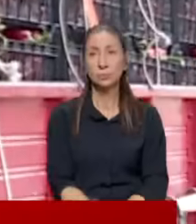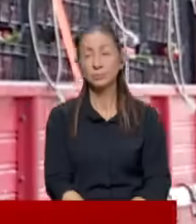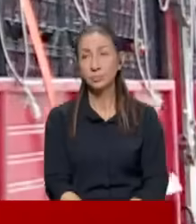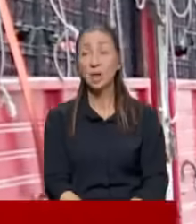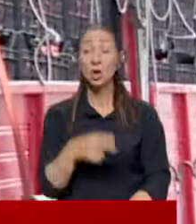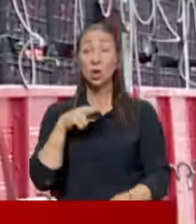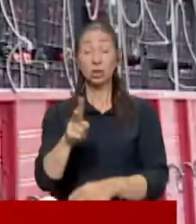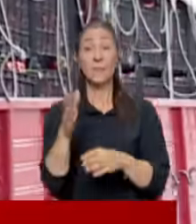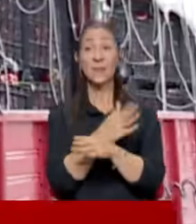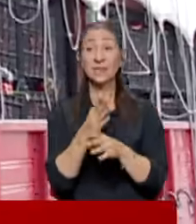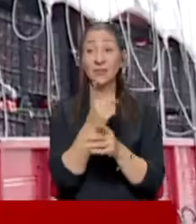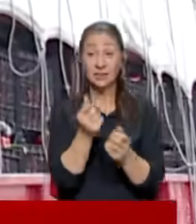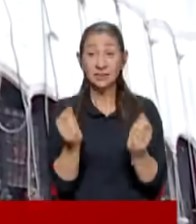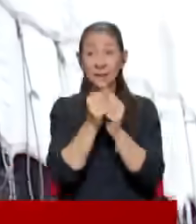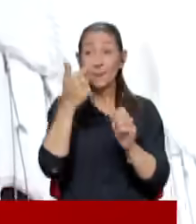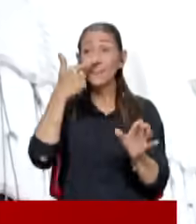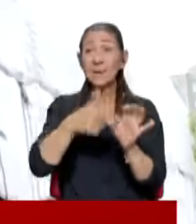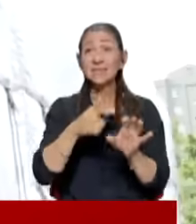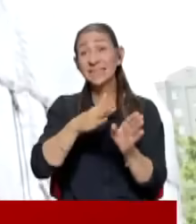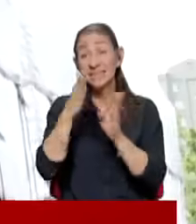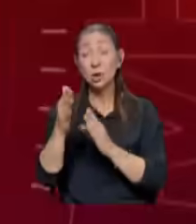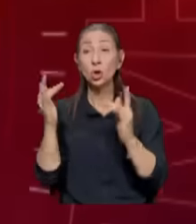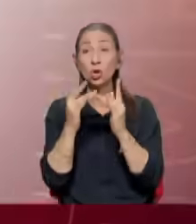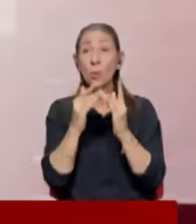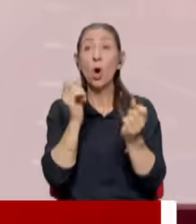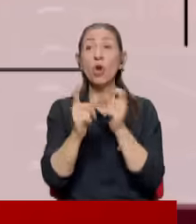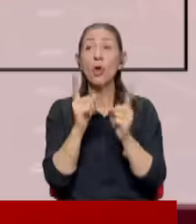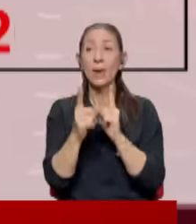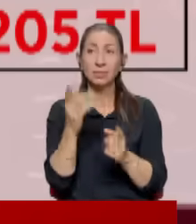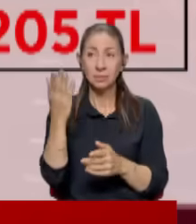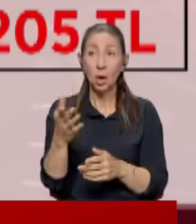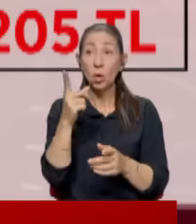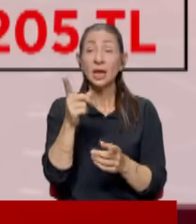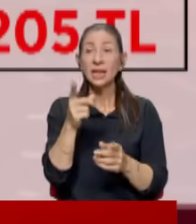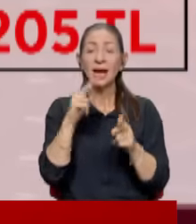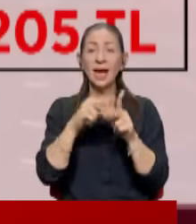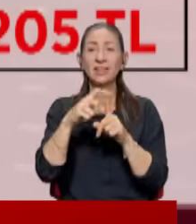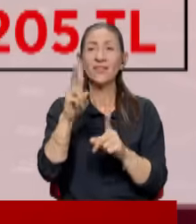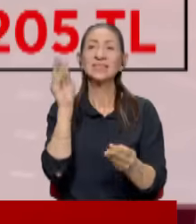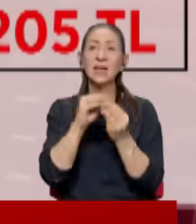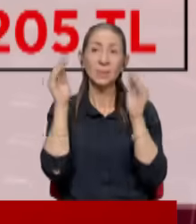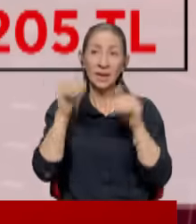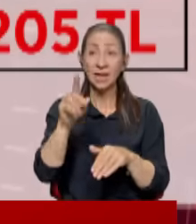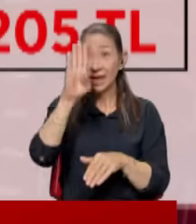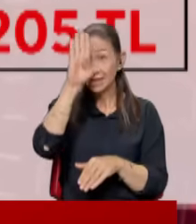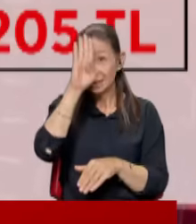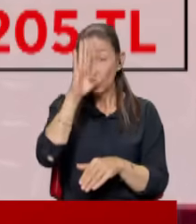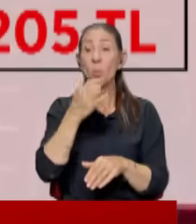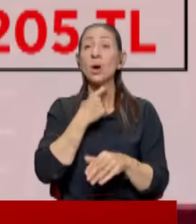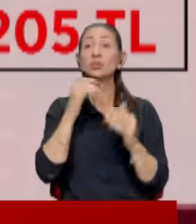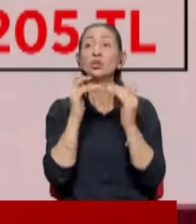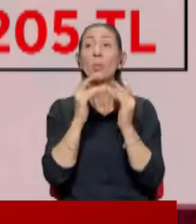yükseliyor. Yolda ürünün fiyatını katlayan akaryakıtın yanı sıra köprü ve otoyol ücretleri. Onlara da KDV zammı geldi. İstanbul'daki